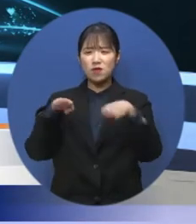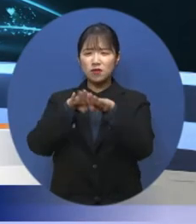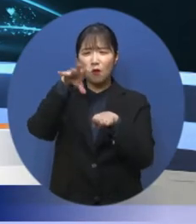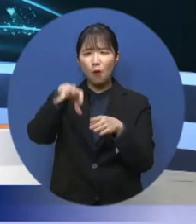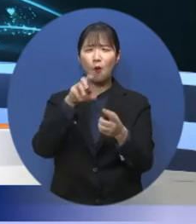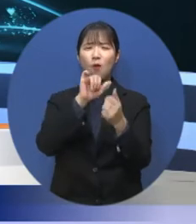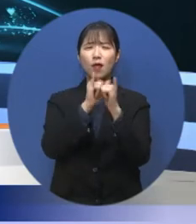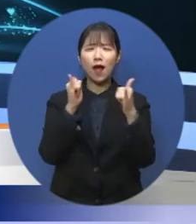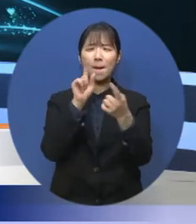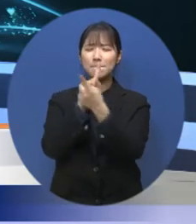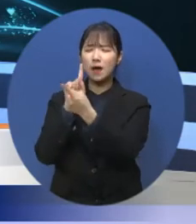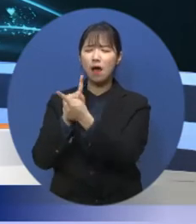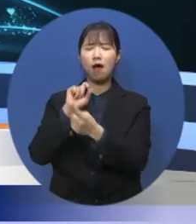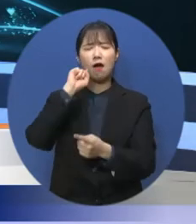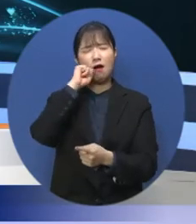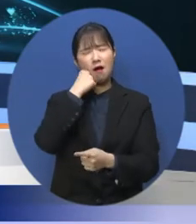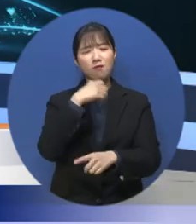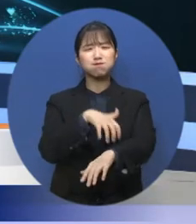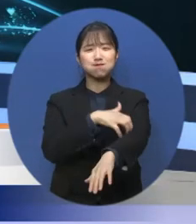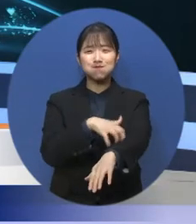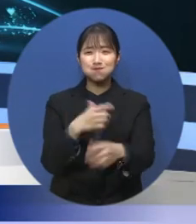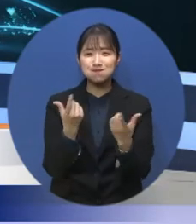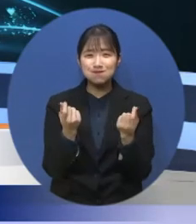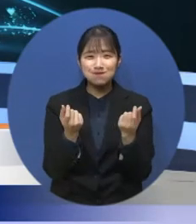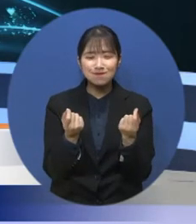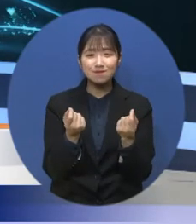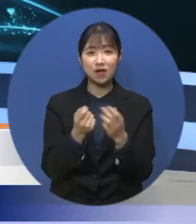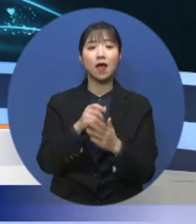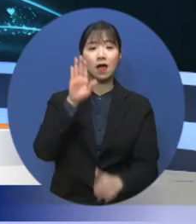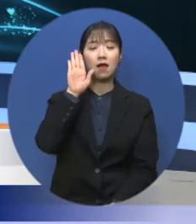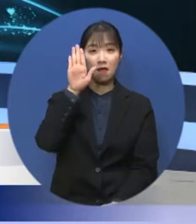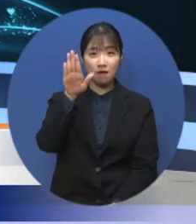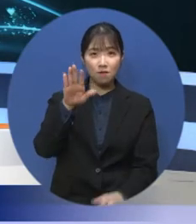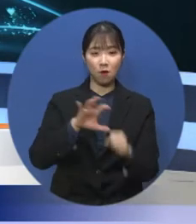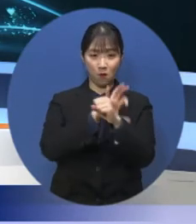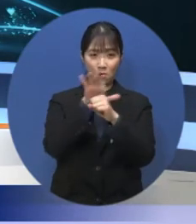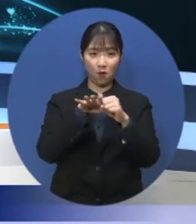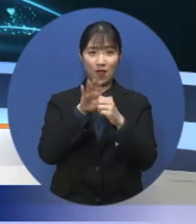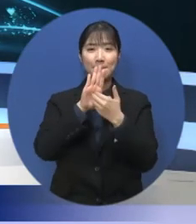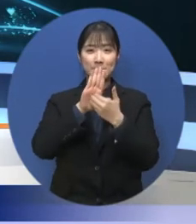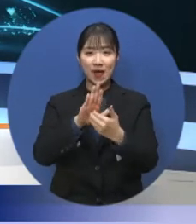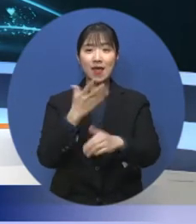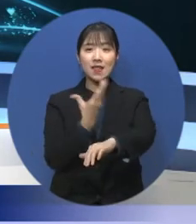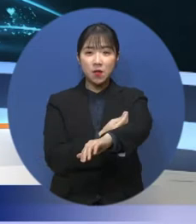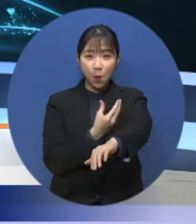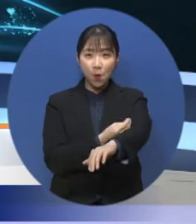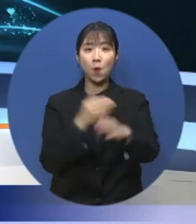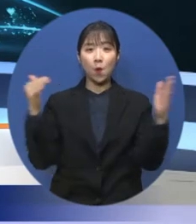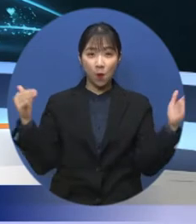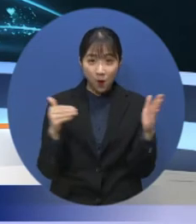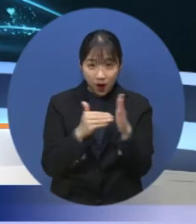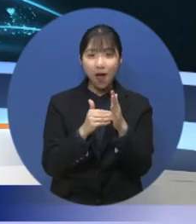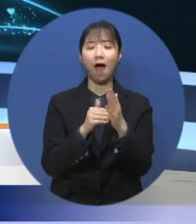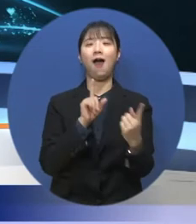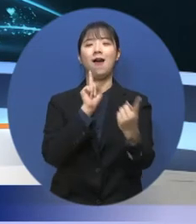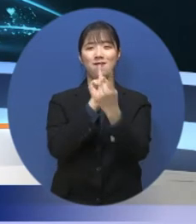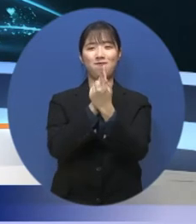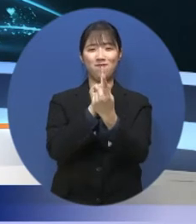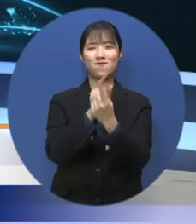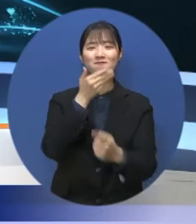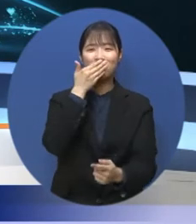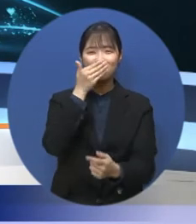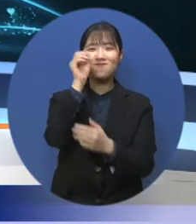없어 불편한 분들 많으셨을 텐데요. 앞으로는 코로나19 백신 접종을 완료할 경우 대면 면회가